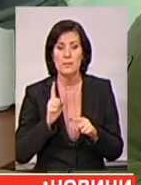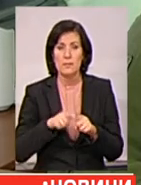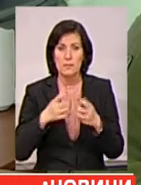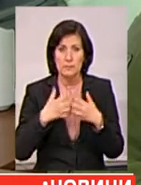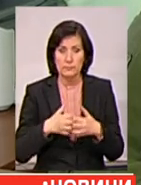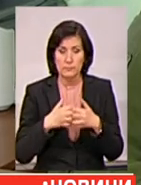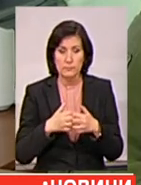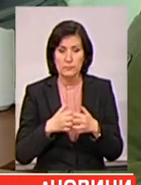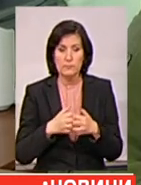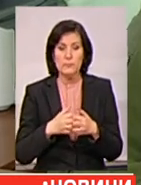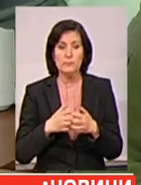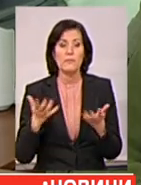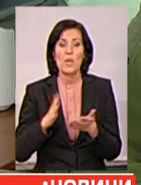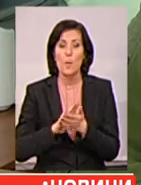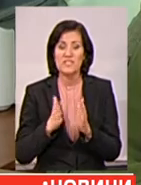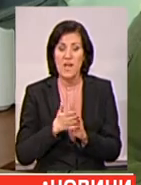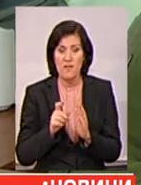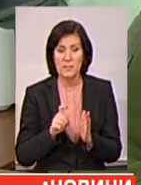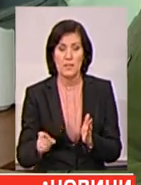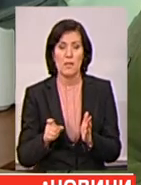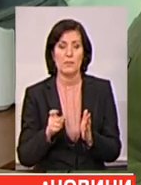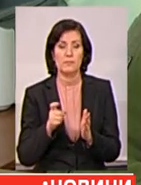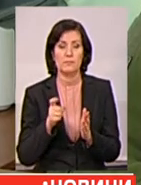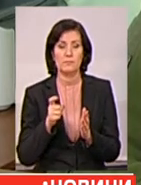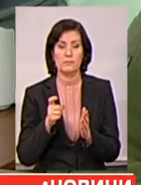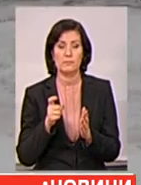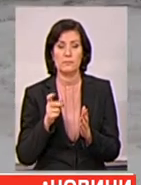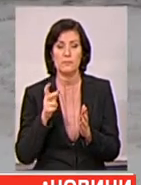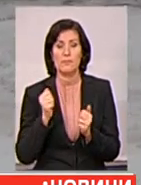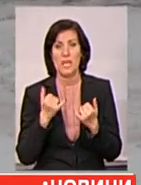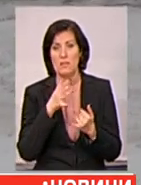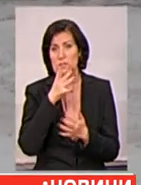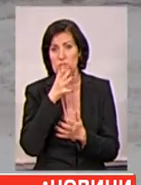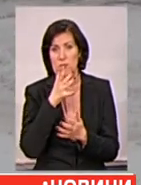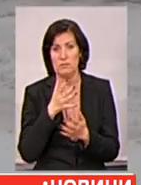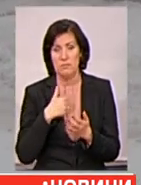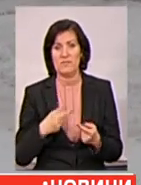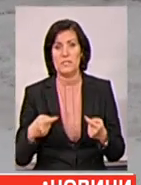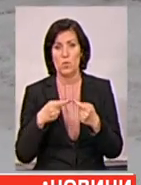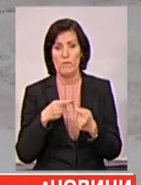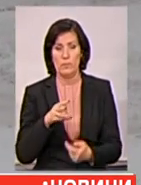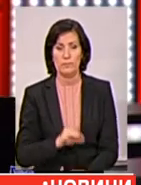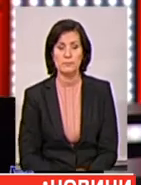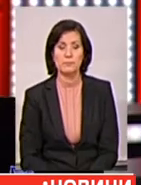механізм, при яких обставинах трапився випадок, на даний час нами встановлюється.